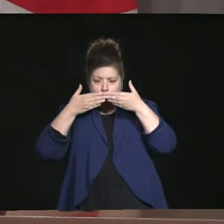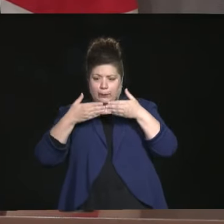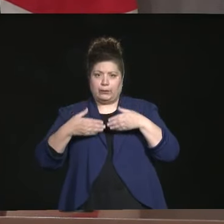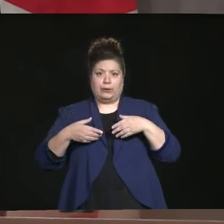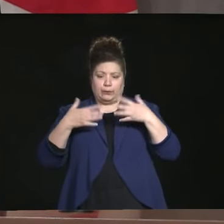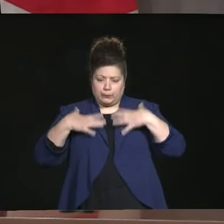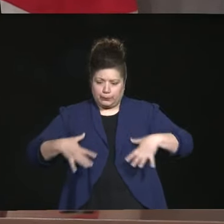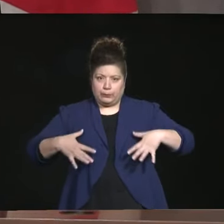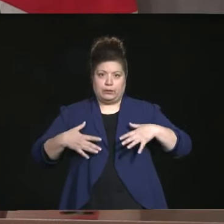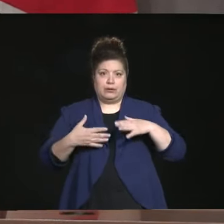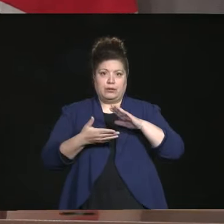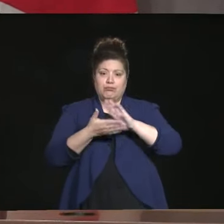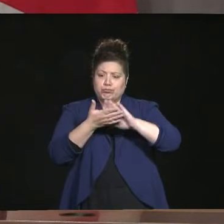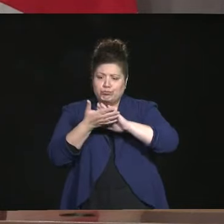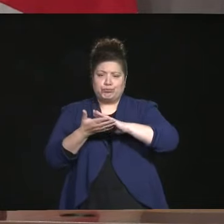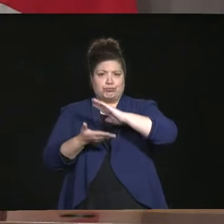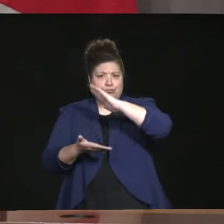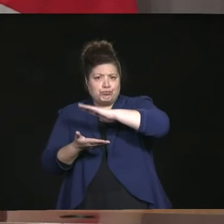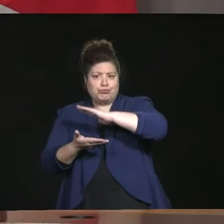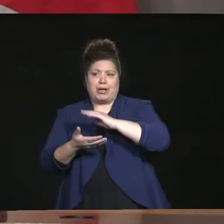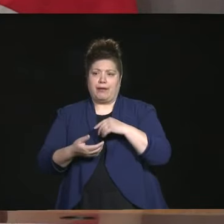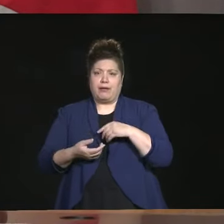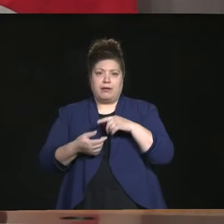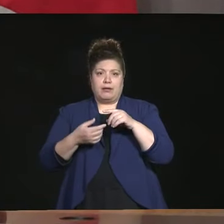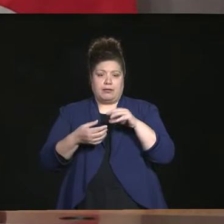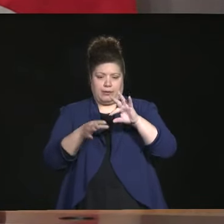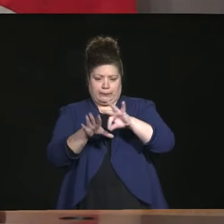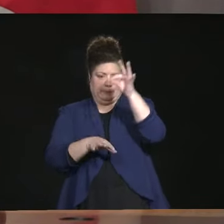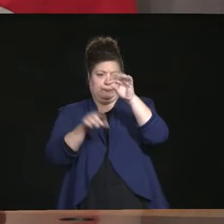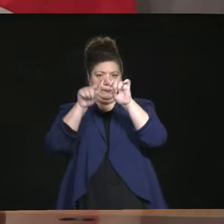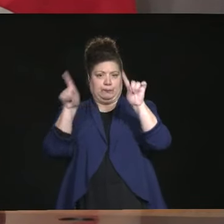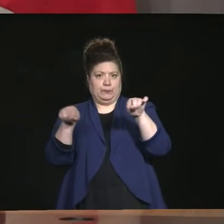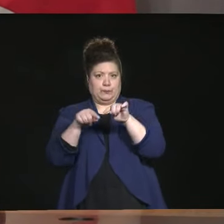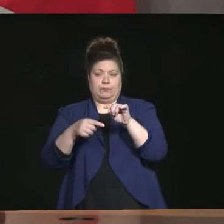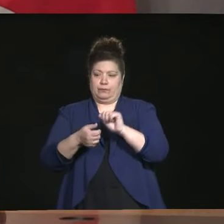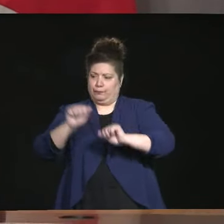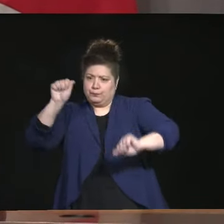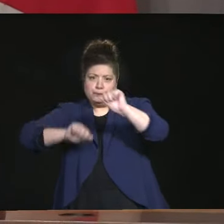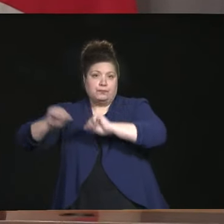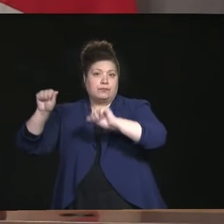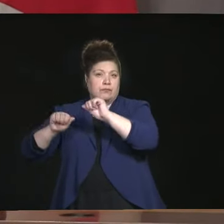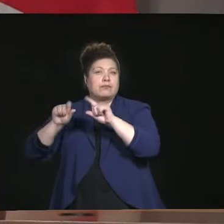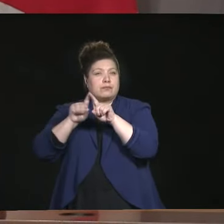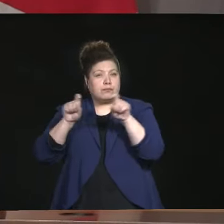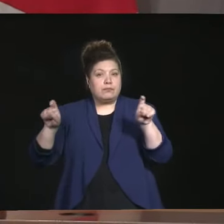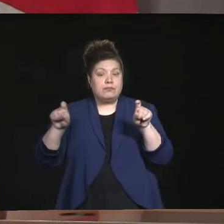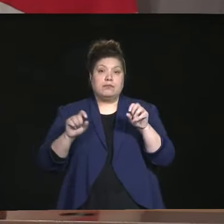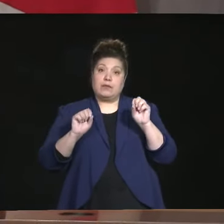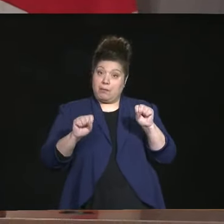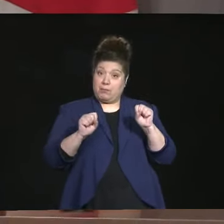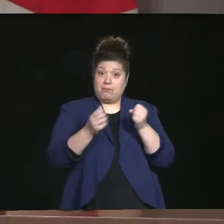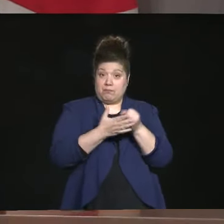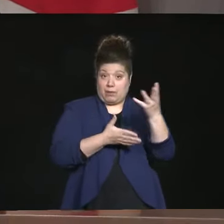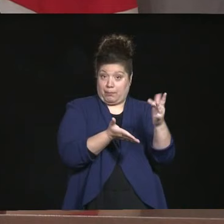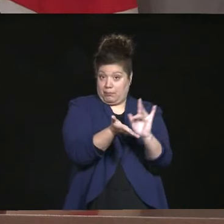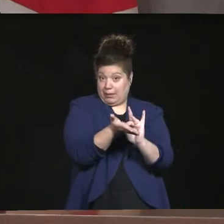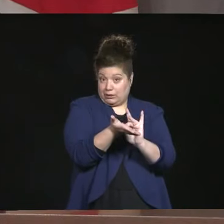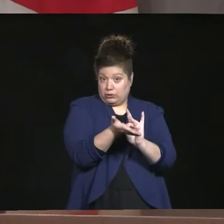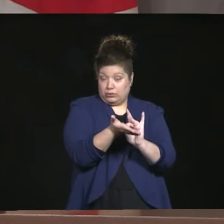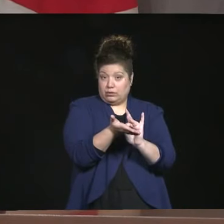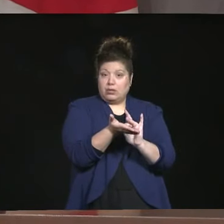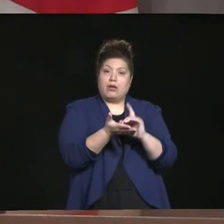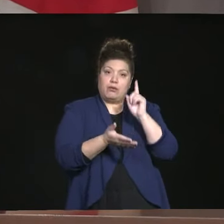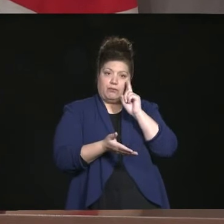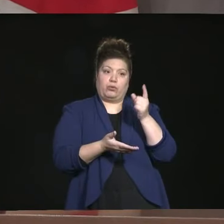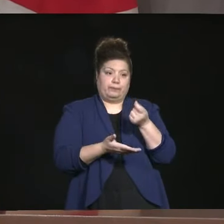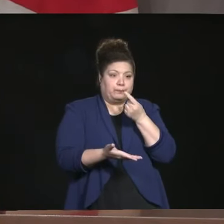produits pour traiter les gens qui sont malades et dans la fourniture d'équipements médicaux, dont les respirateurs. Nous